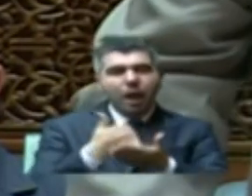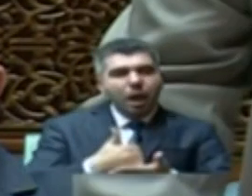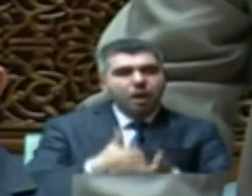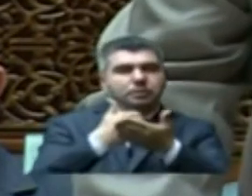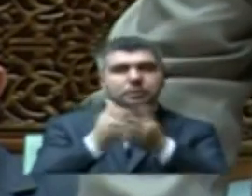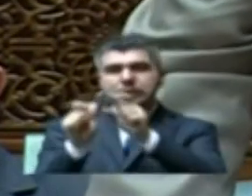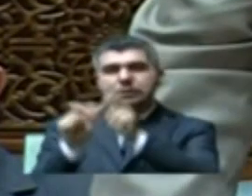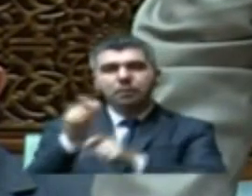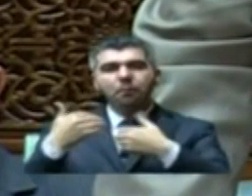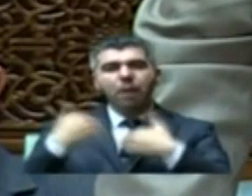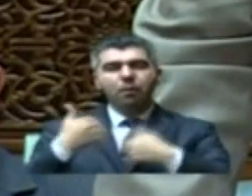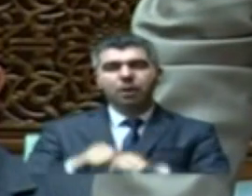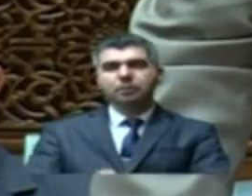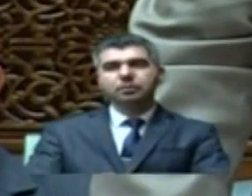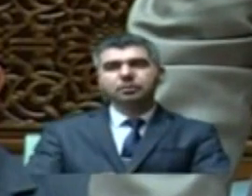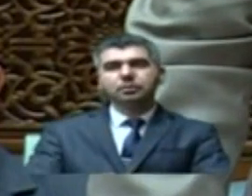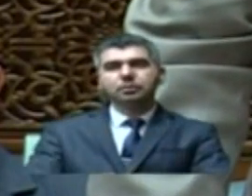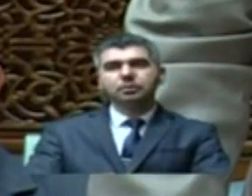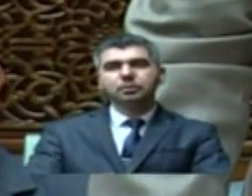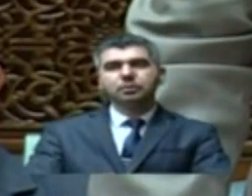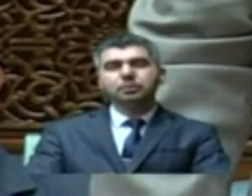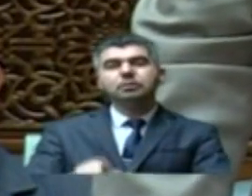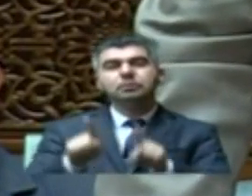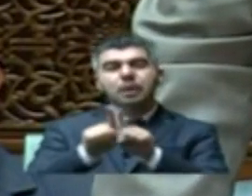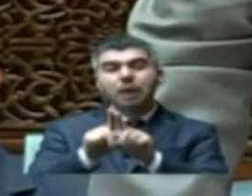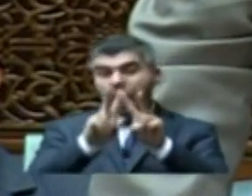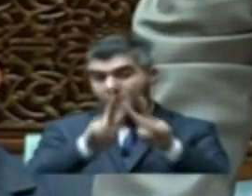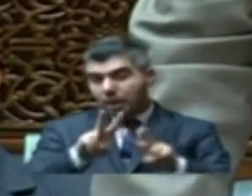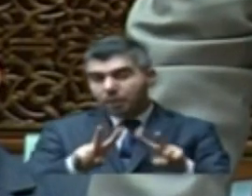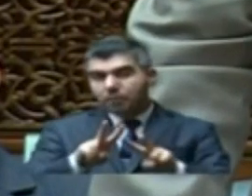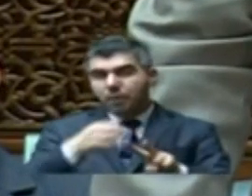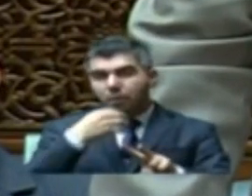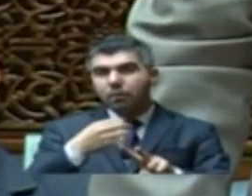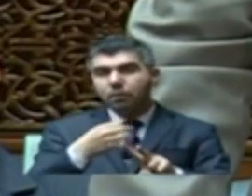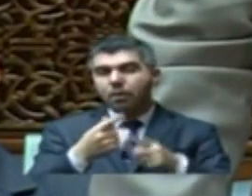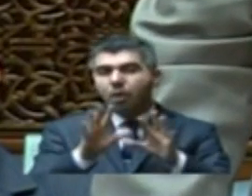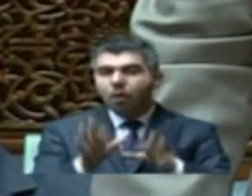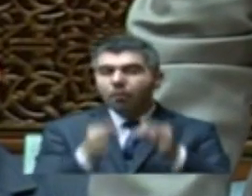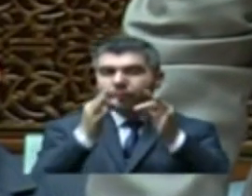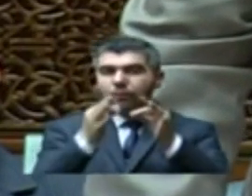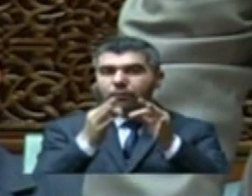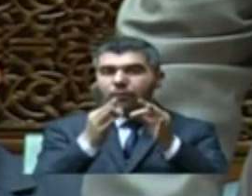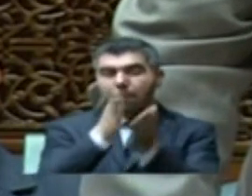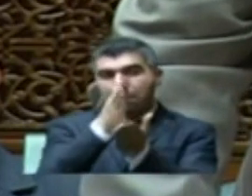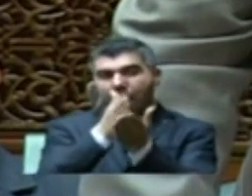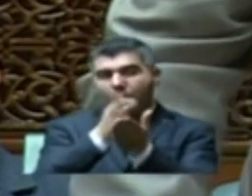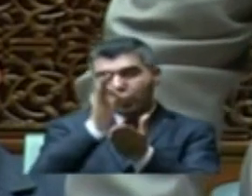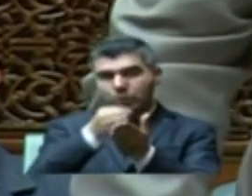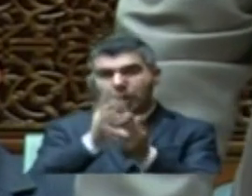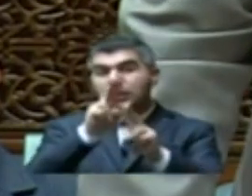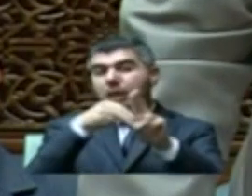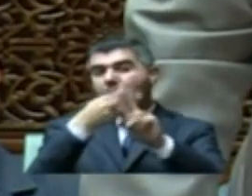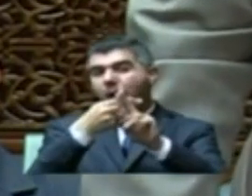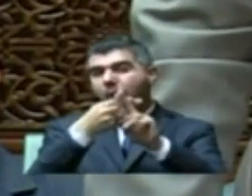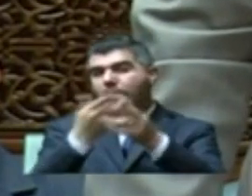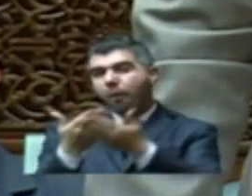لهذه الحاجيات. إذن أن هذا ذاك البحث كان المفروض أنه يكون منطلق حقيقي وجواب،